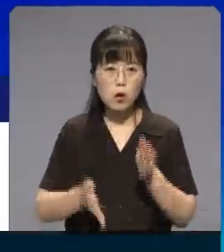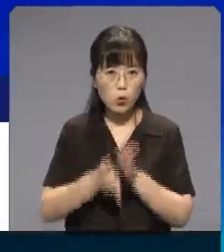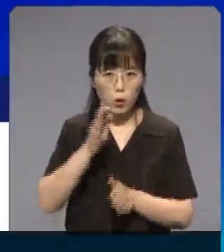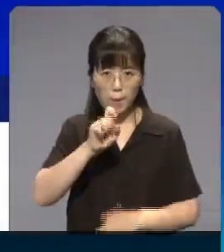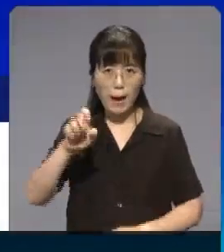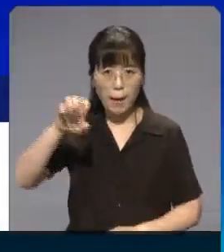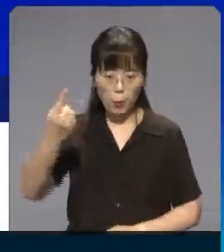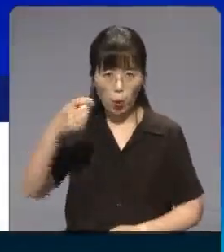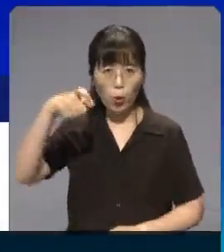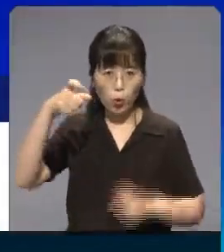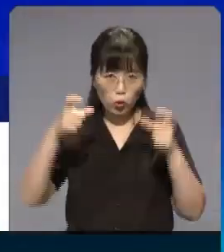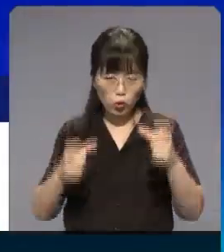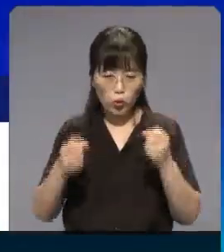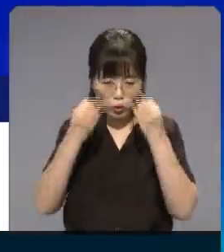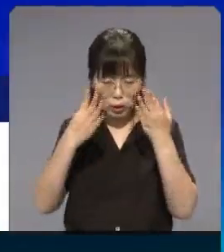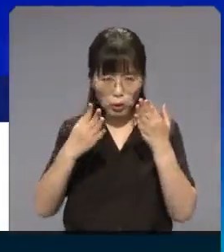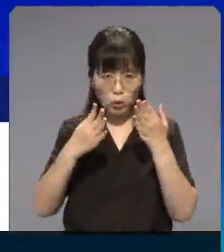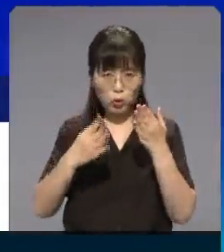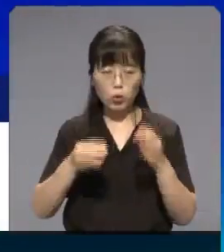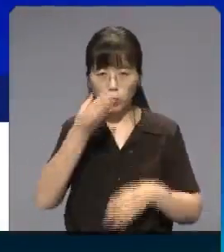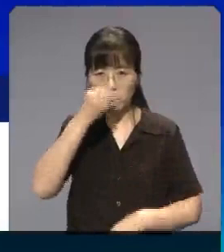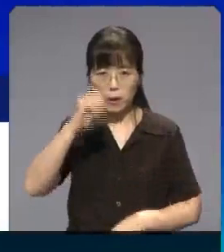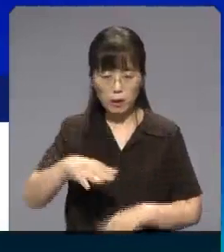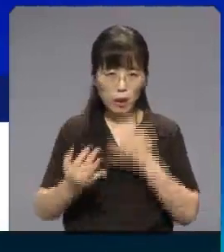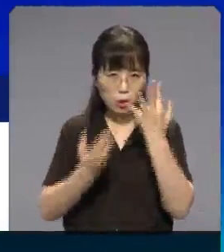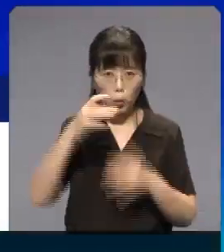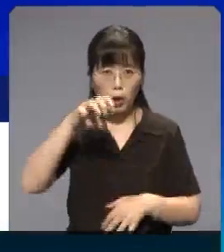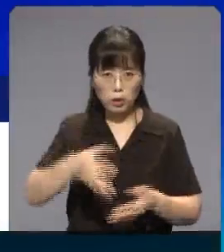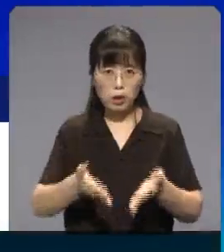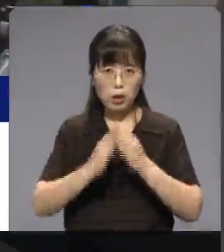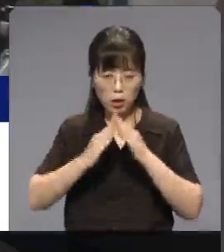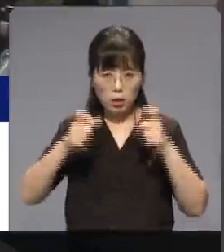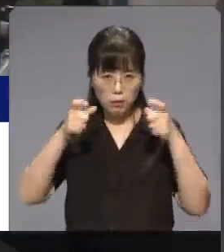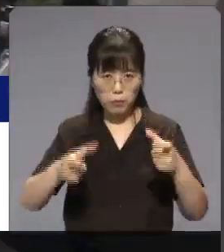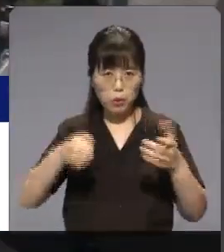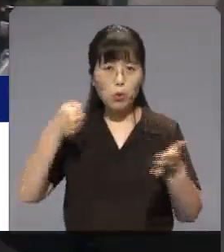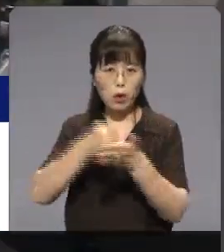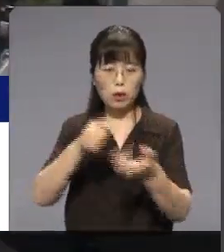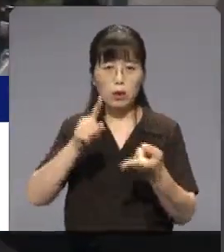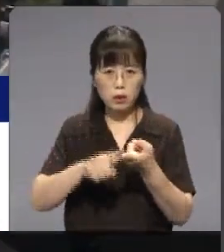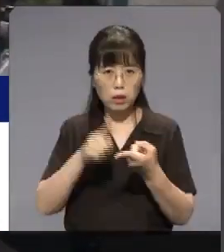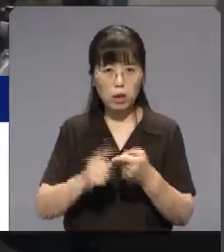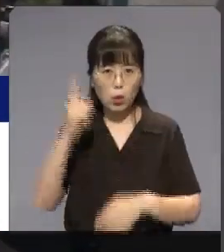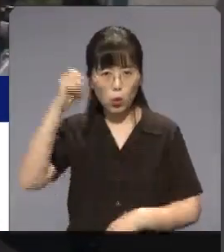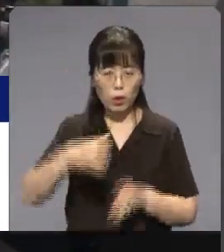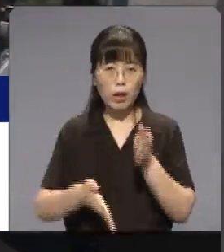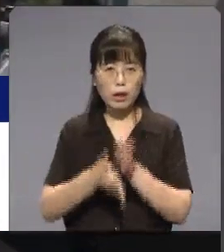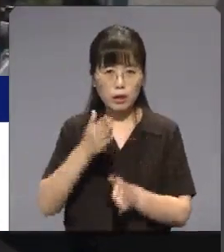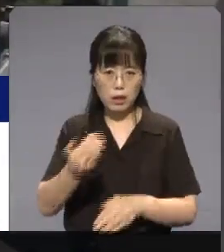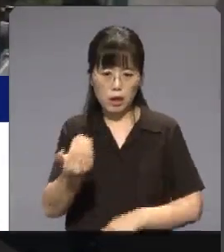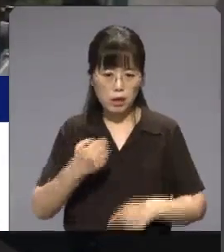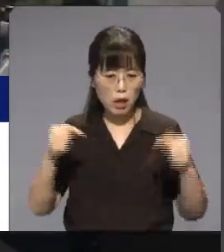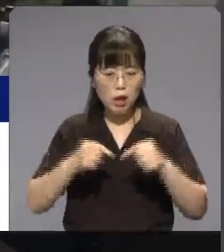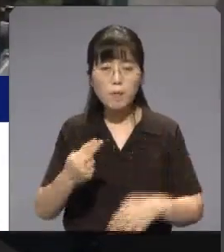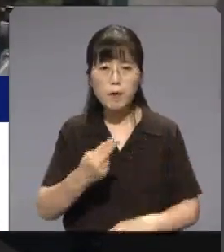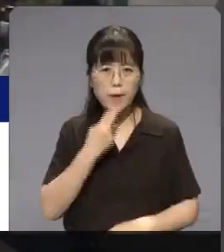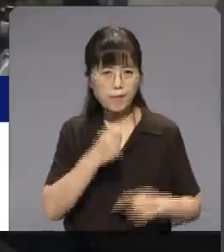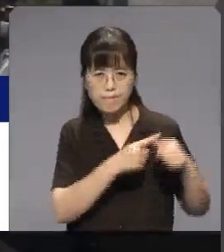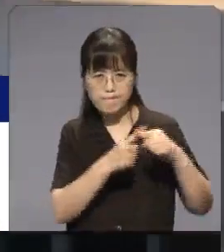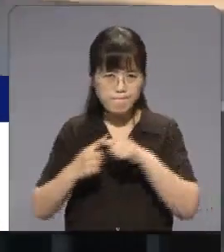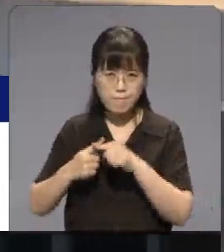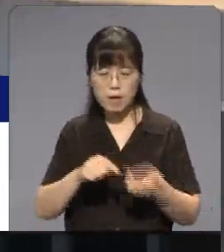서울시가 마포구 상암동을 신규 자본회수시설 소각장 건립지로 확정한데 대해 고양시가 사전협의 없는